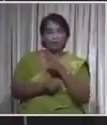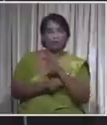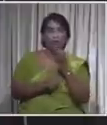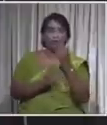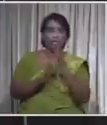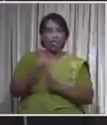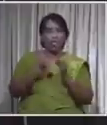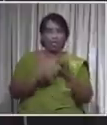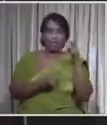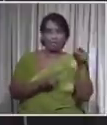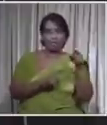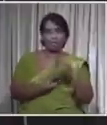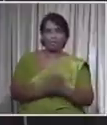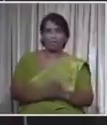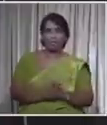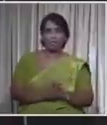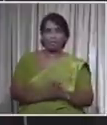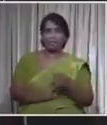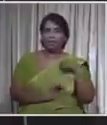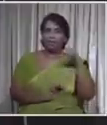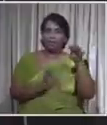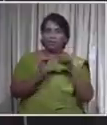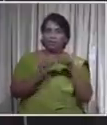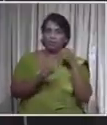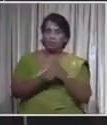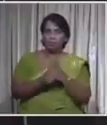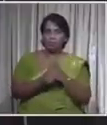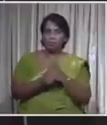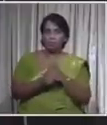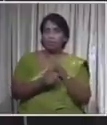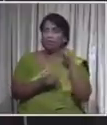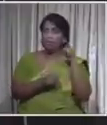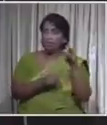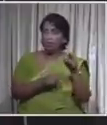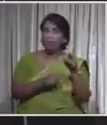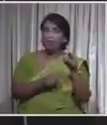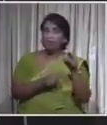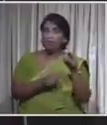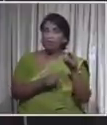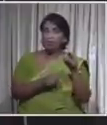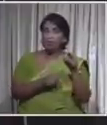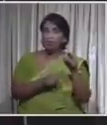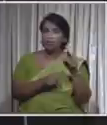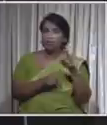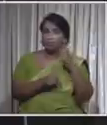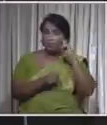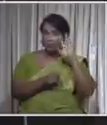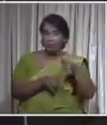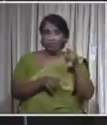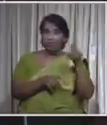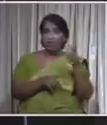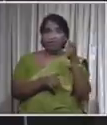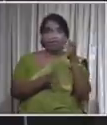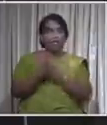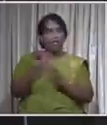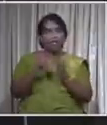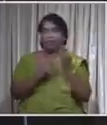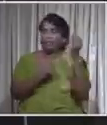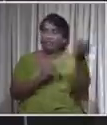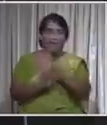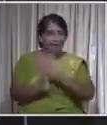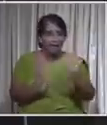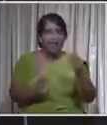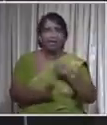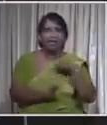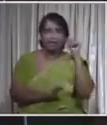තමයි මුදල් ඇමති මං කිව්වා බන්දුලට මේ ඔයා සුරුවනි ඔයා ඇඳෙන්න එපා ඔයාට මුදල් ඇමති කම ජීවිතේට හම්බෙන්නේ